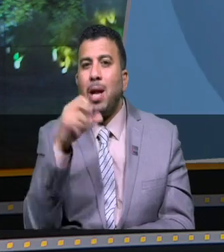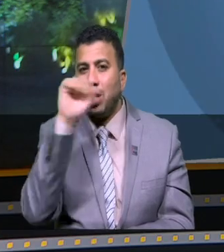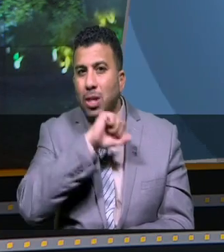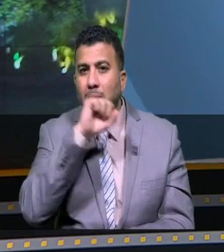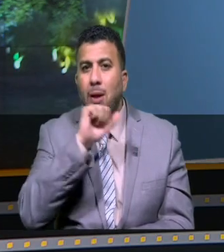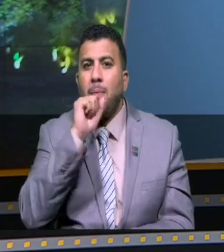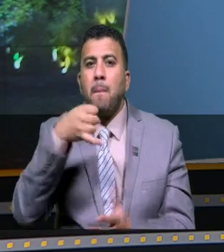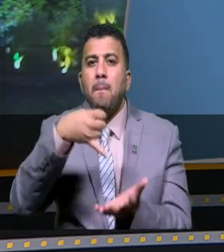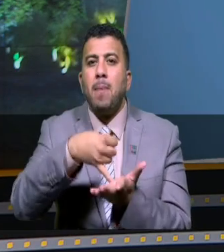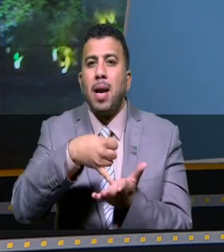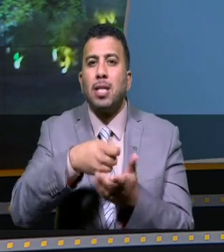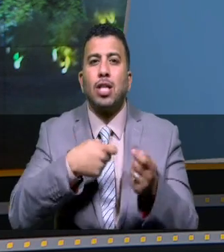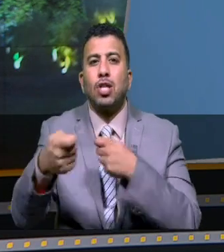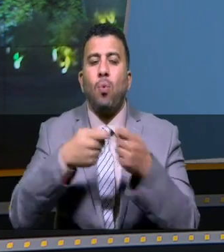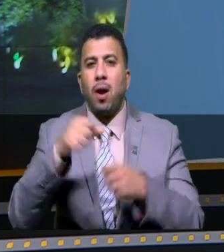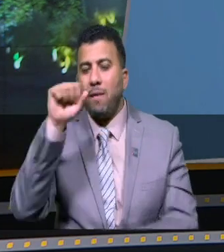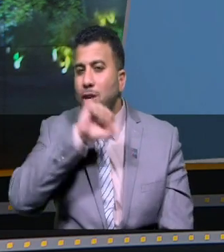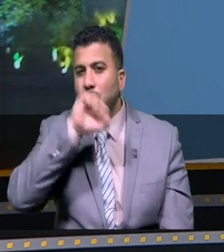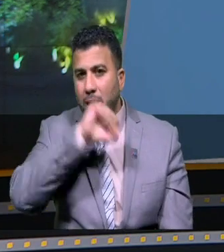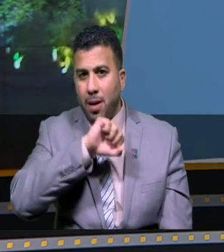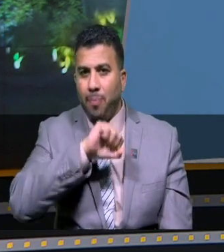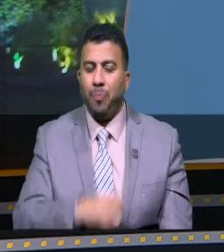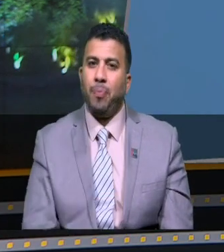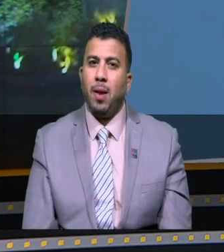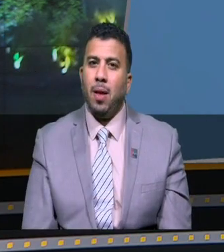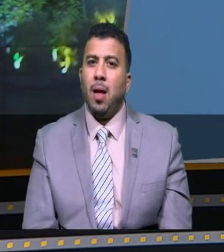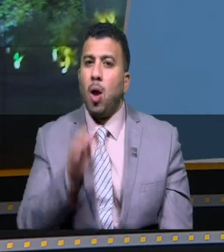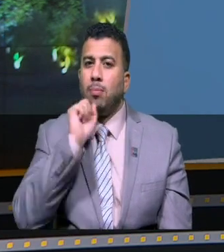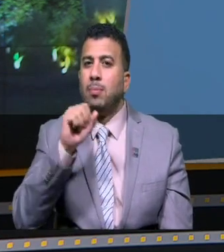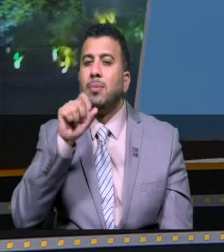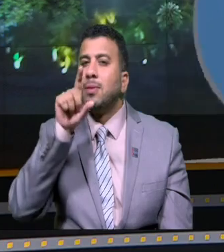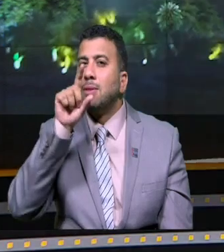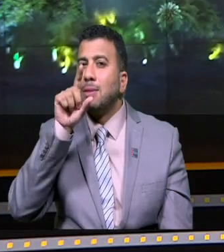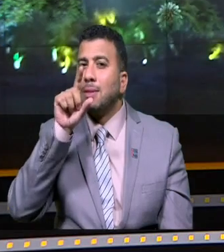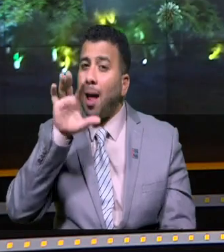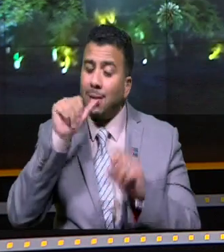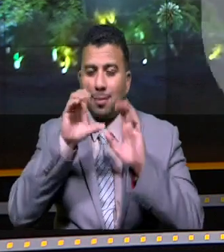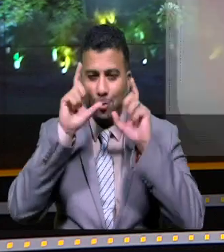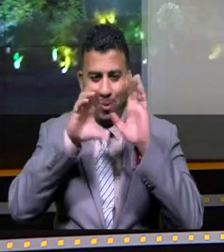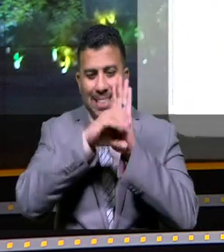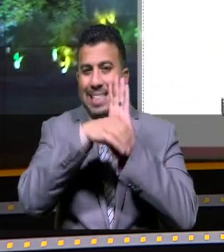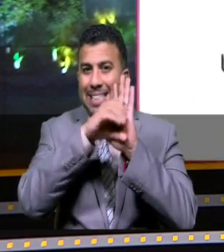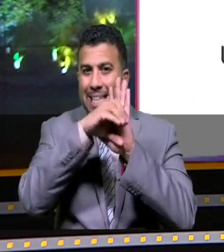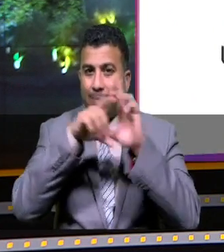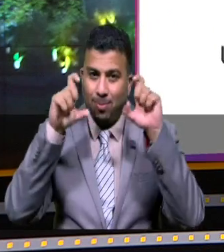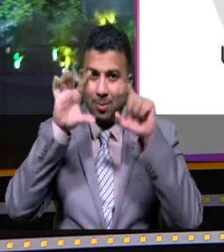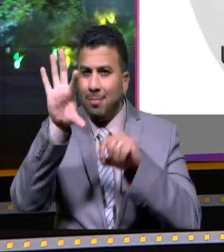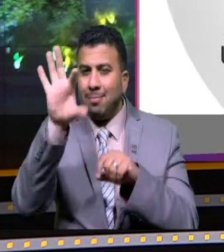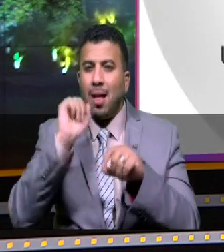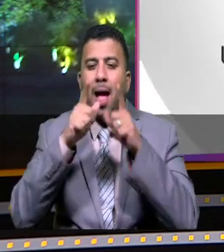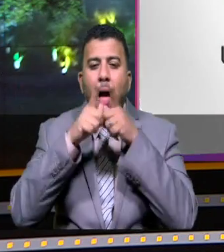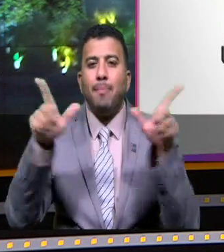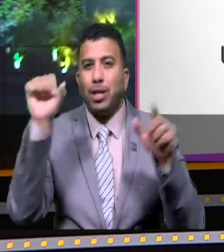الشارقة، وذلك في جميع مراكز التسوق في الإمارة. ومن تويتر إلى الإنستغرام، وفيه اخترنا لكم صورة من حساب الشارقة